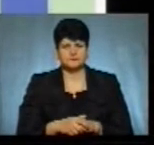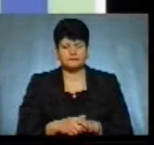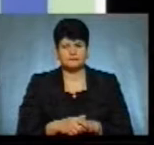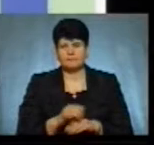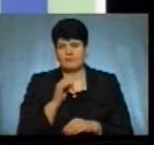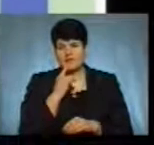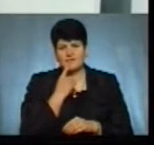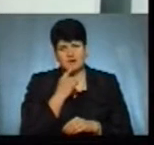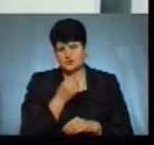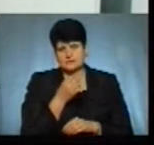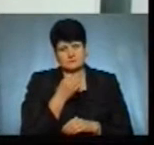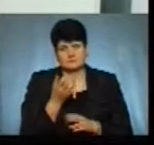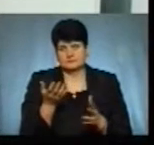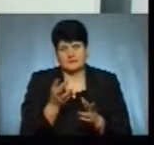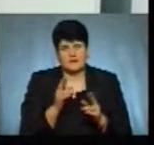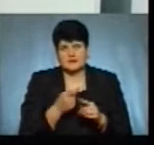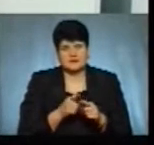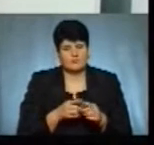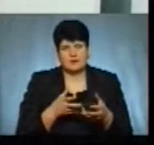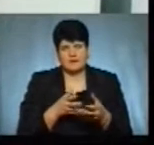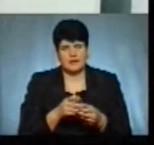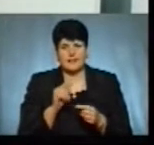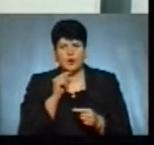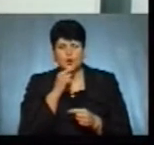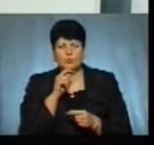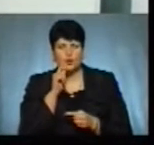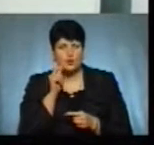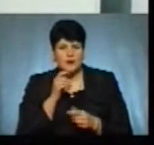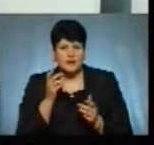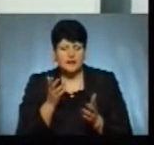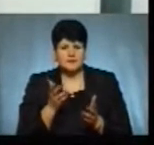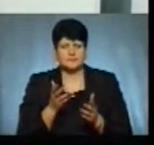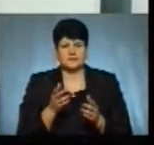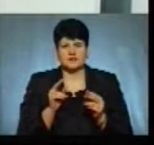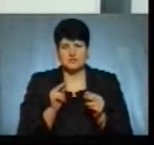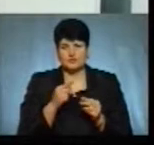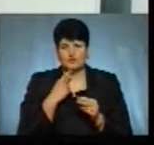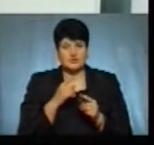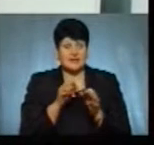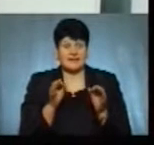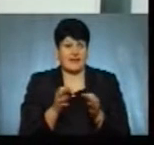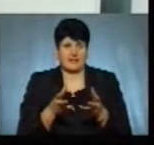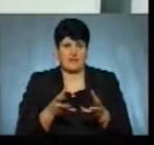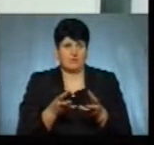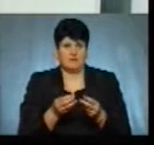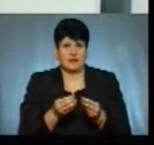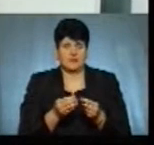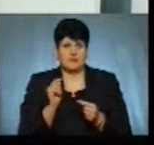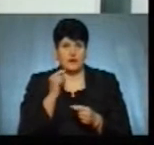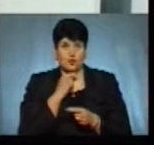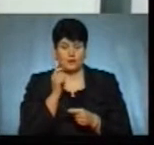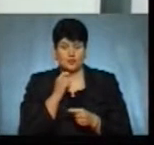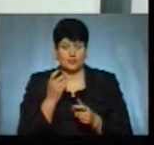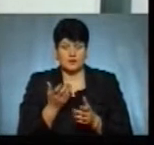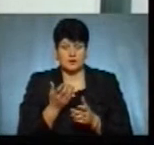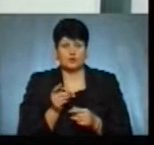Важко дати відповідь, як це впливає на економіку України. Щиро кажучи, мені здається, що це жодним чином не впливає на економіку України,